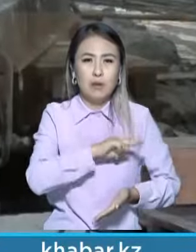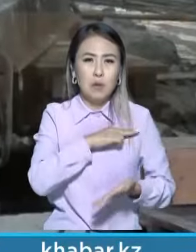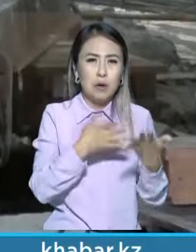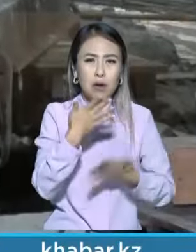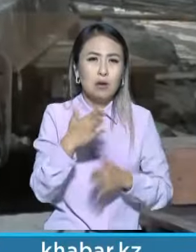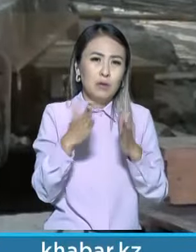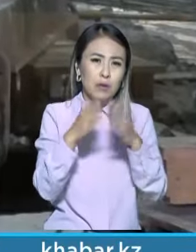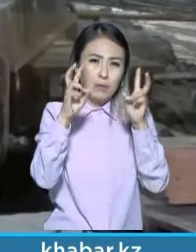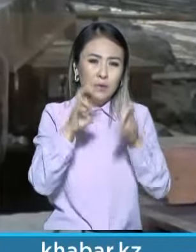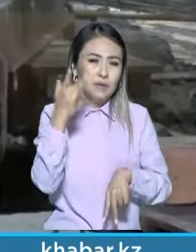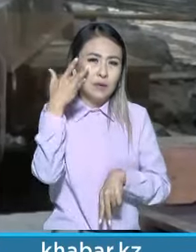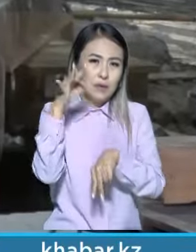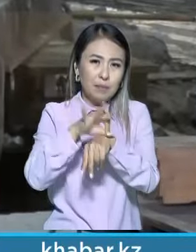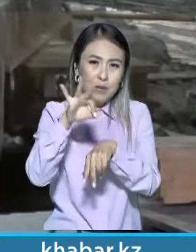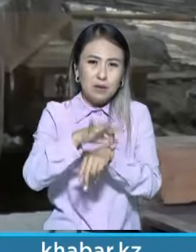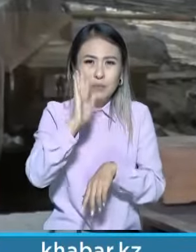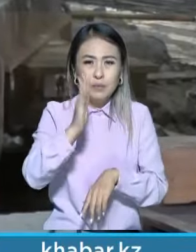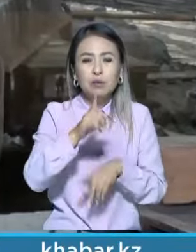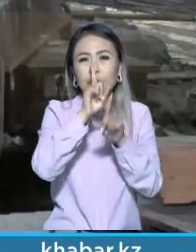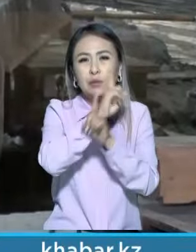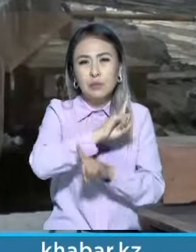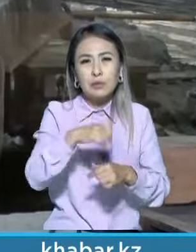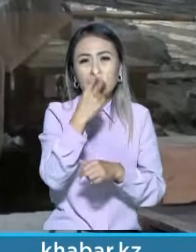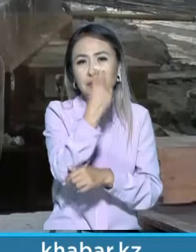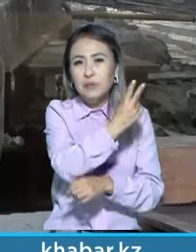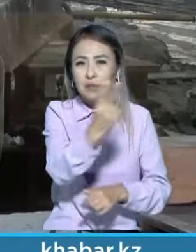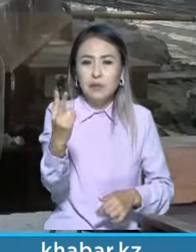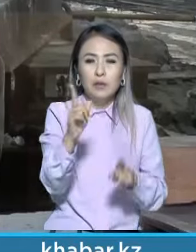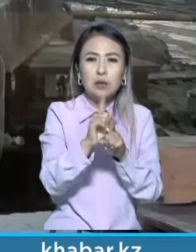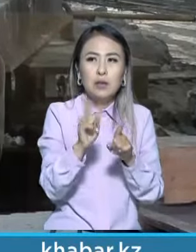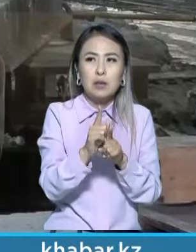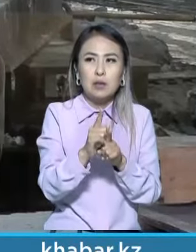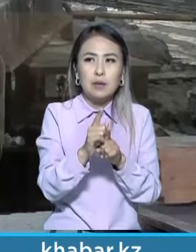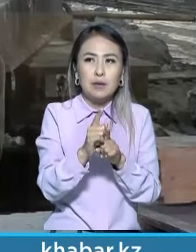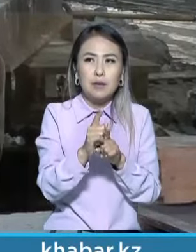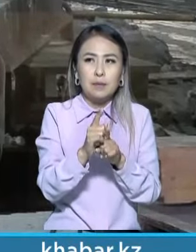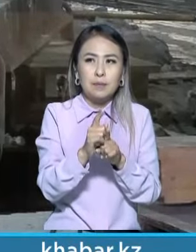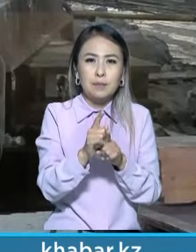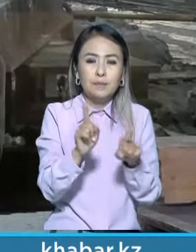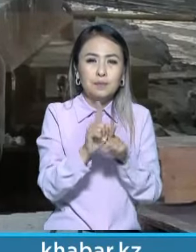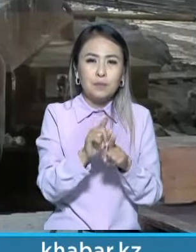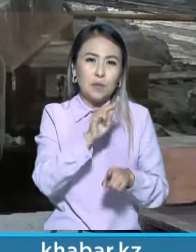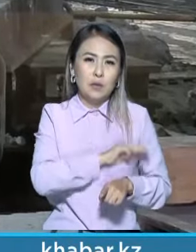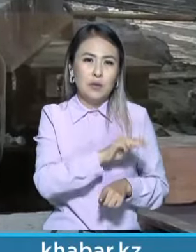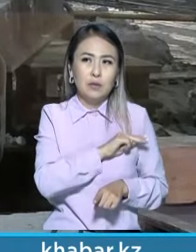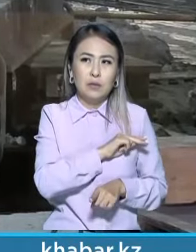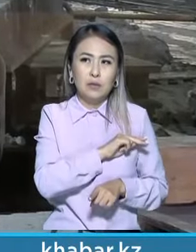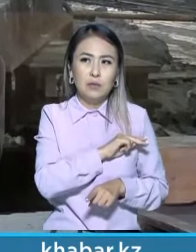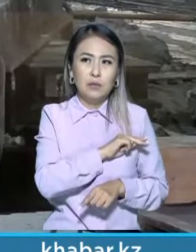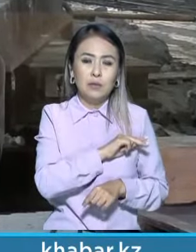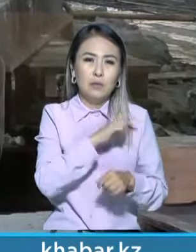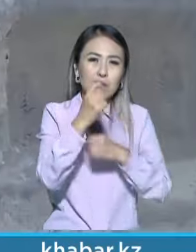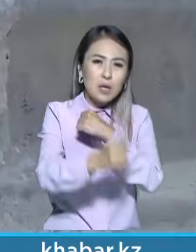шықсақ, баяғы сәулем үйді көрінеді, бәрін көргеннен кейін, баяғын сөйінесің өзің саған істеген бейнетің, баяғы сенің